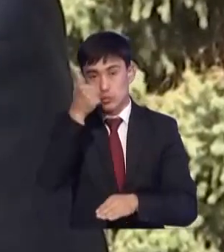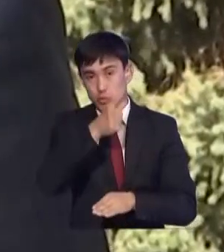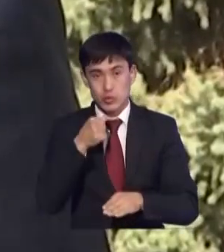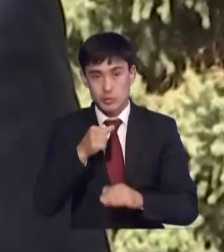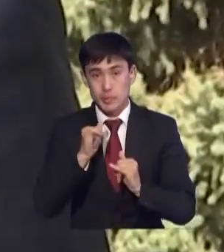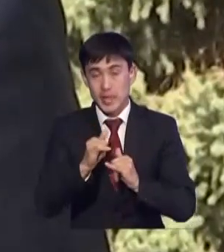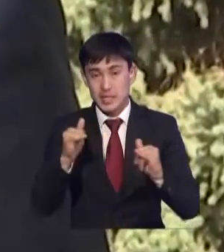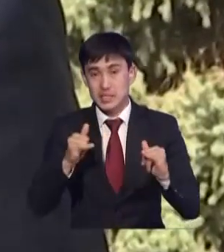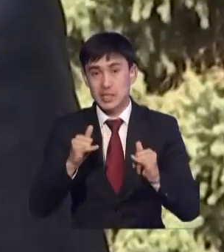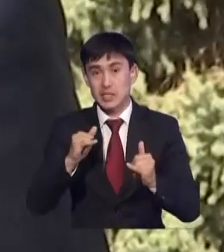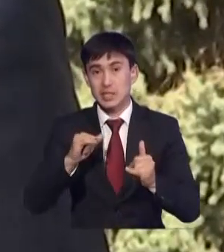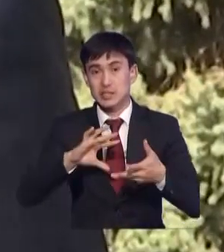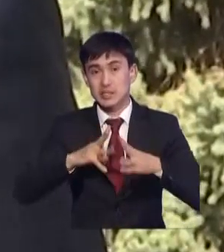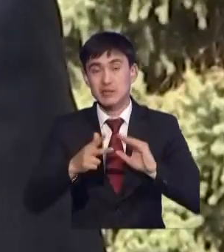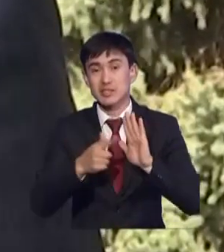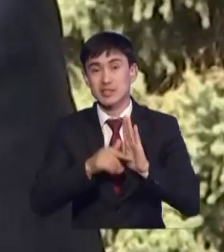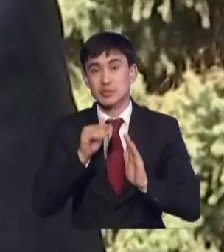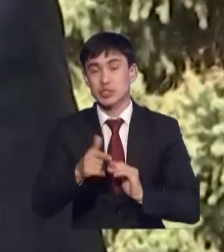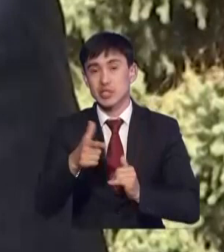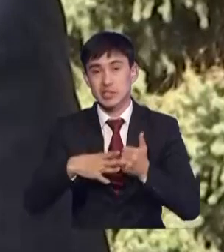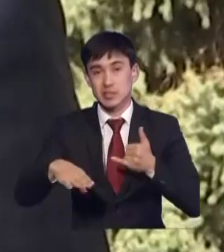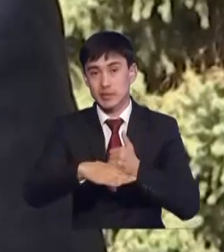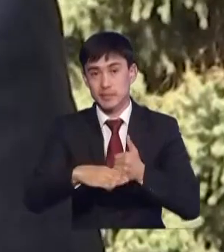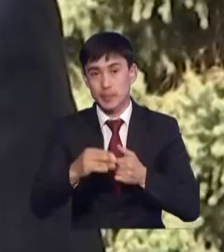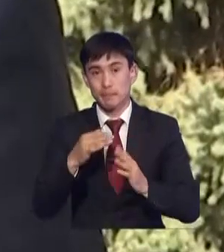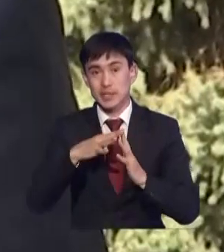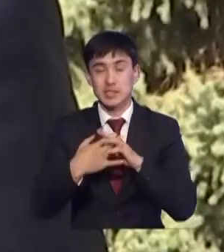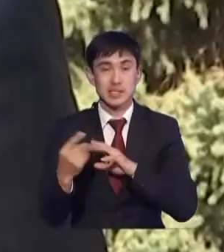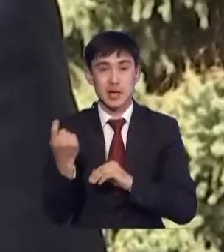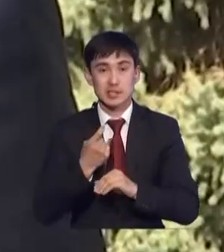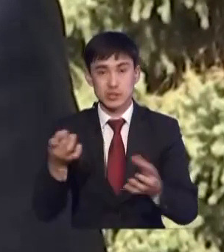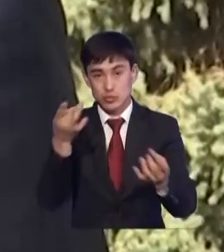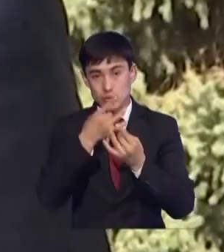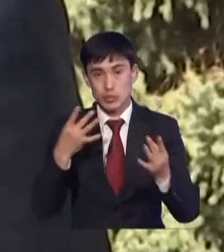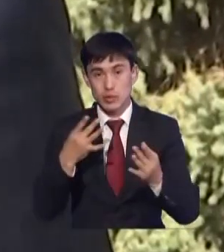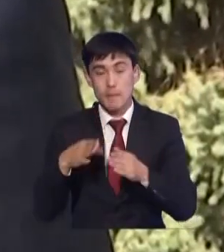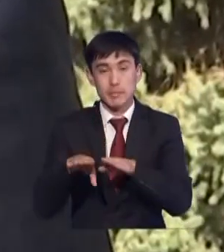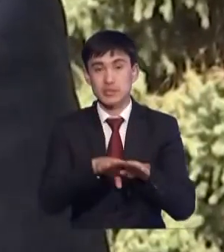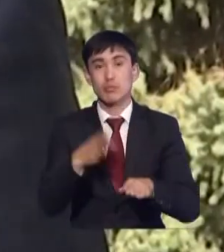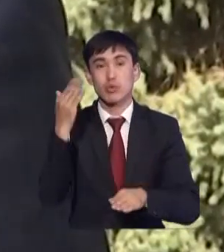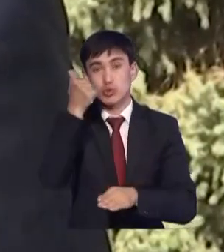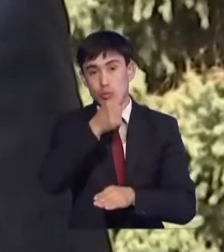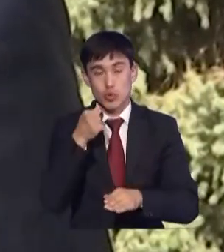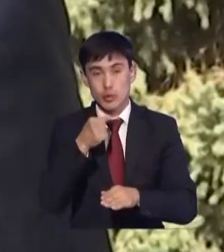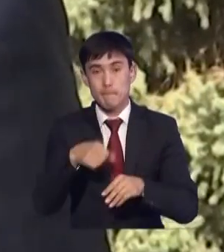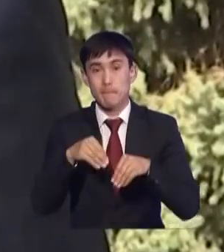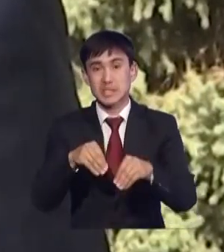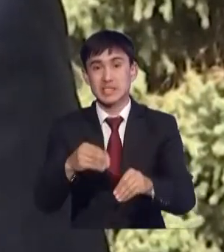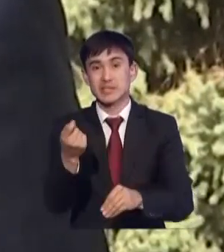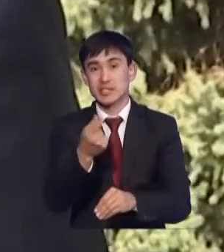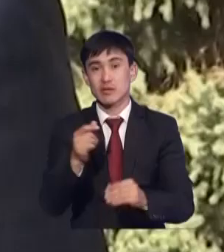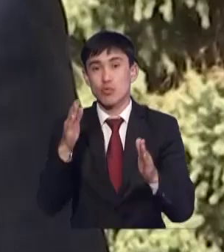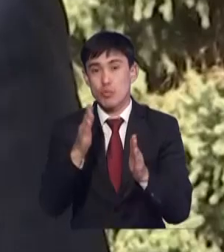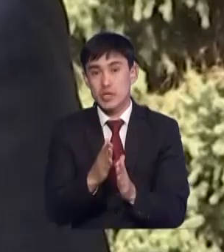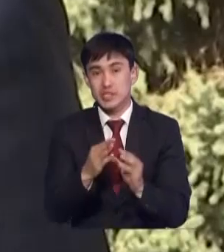годом расширение составило на 7.000 геров касательно сельскохозяйственных культур по сравнению с прошлым годом посевы зерновых